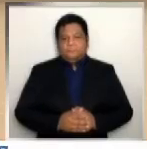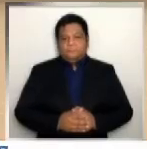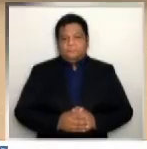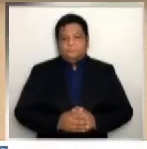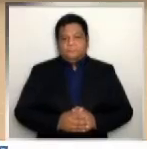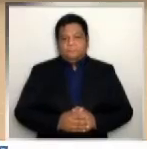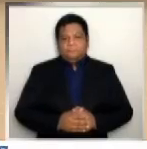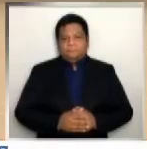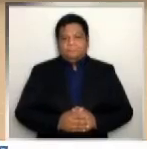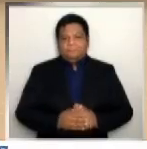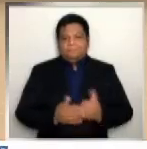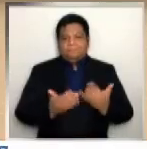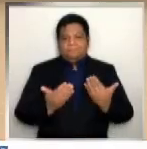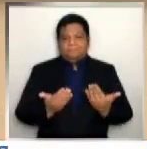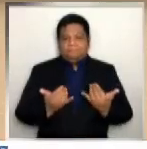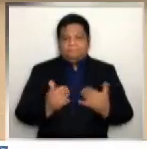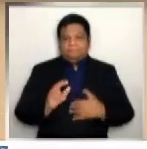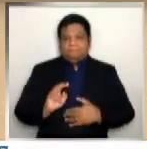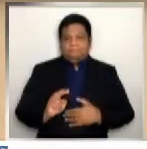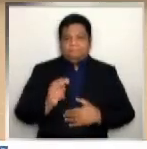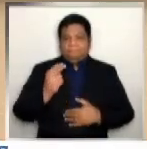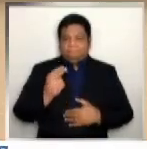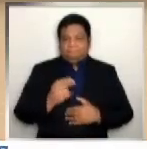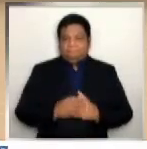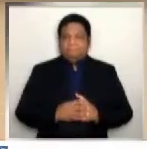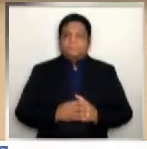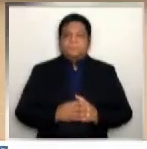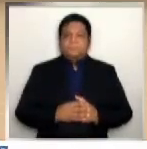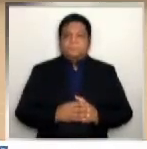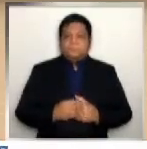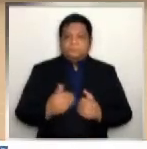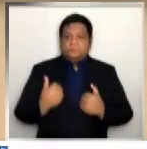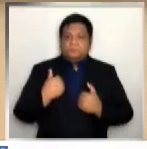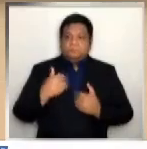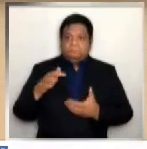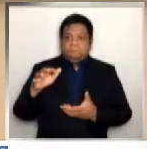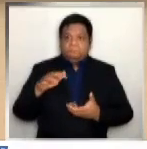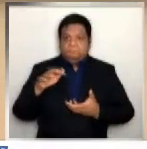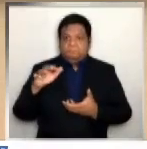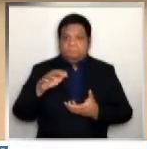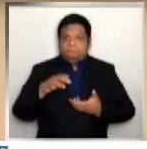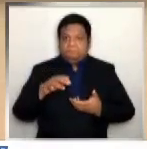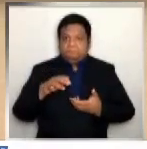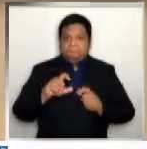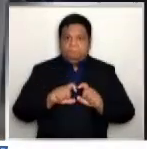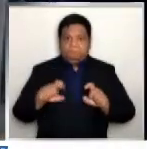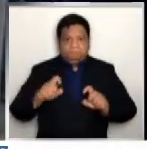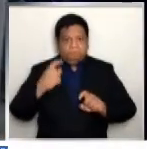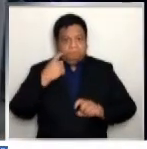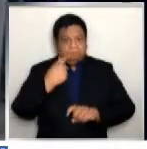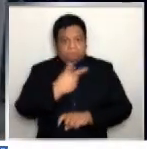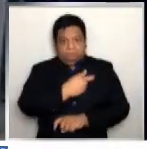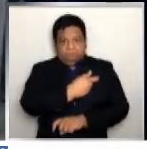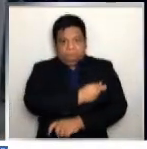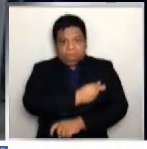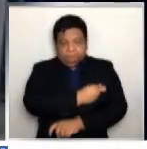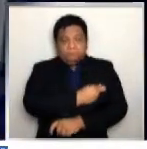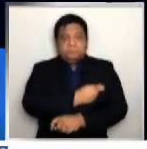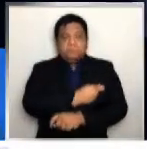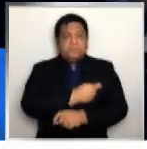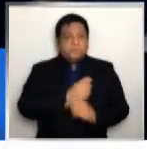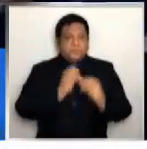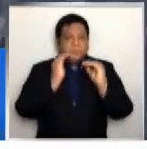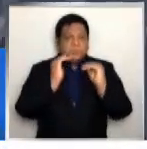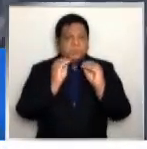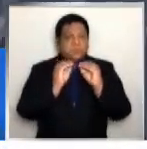Babalik po Unang Hirit. Ngayon sunod-sunod na ang pagdating ng mga bakuna kontra COVID, inaasahan magtutuloy-tuloy ng bakunahan sa ilang lokal na pamahalaan.